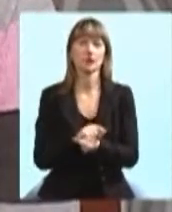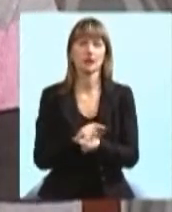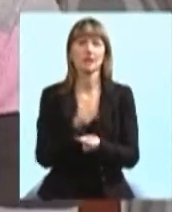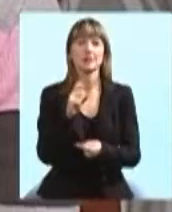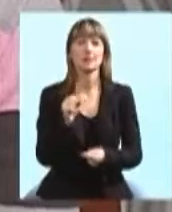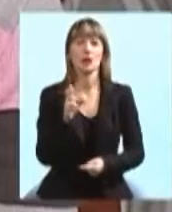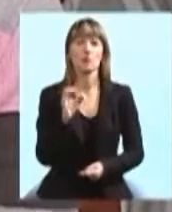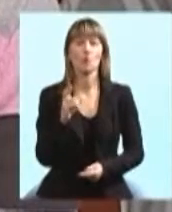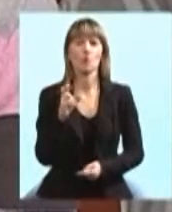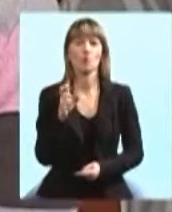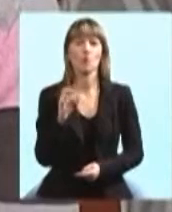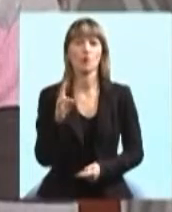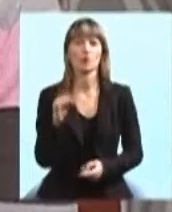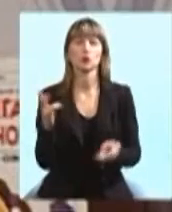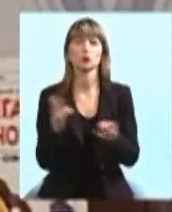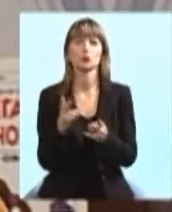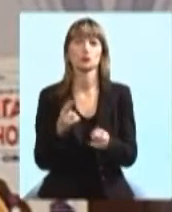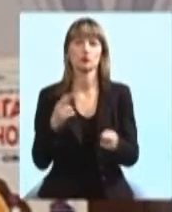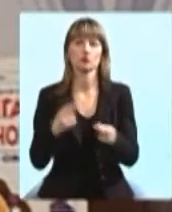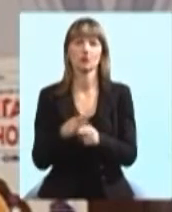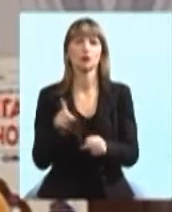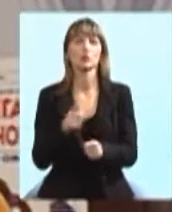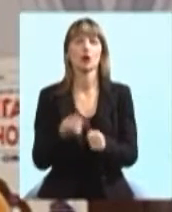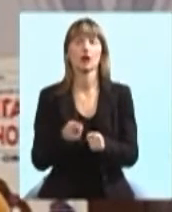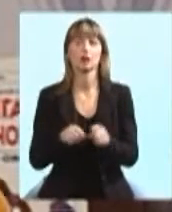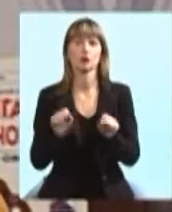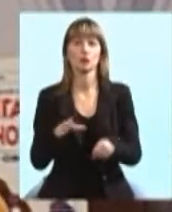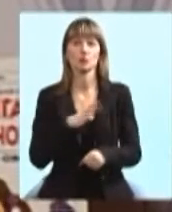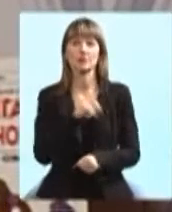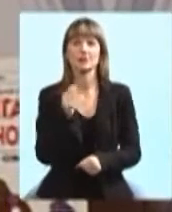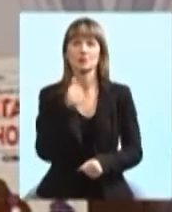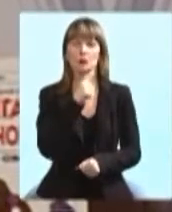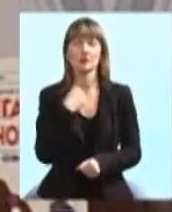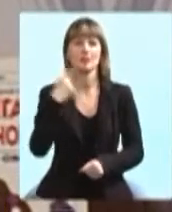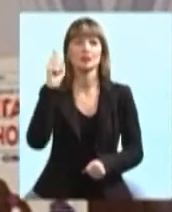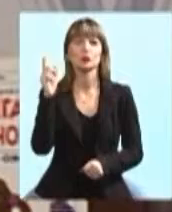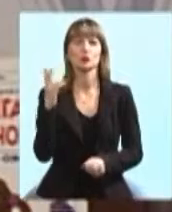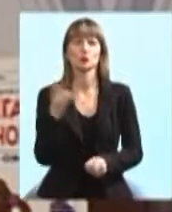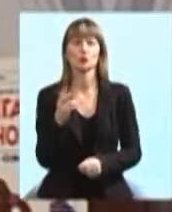вони не трапилися з нами якесь нещастя. І що це можуть бути за методи? Я знаю те, що треба